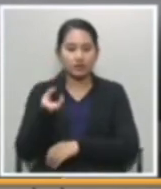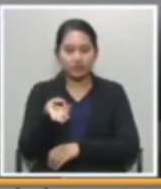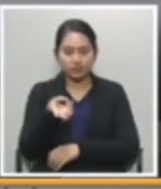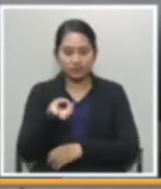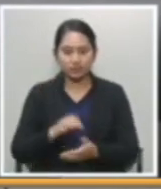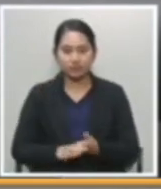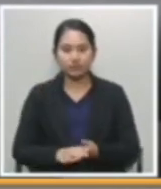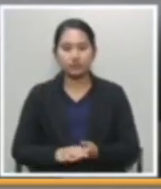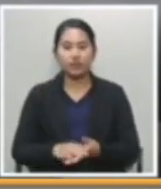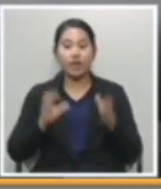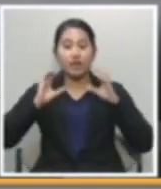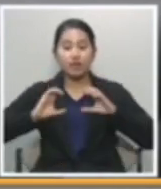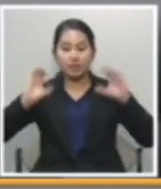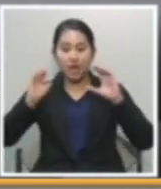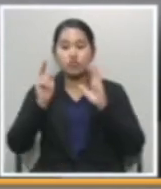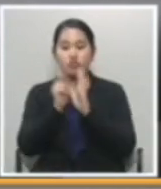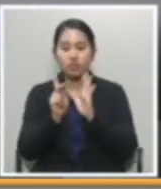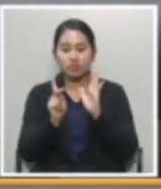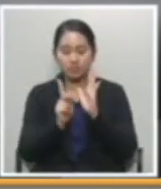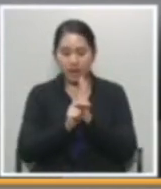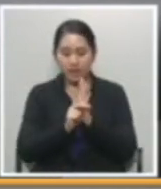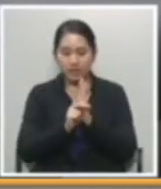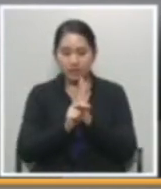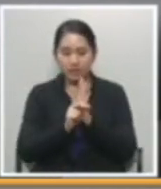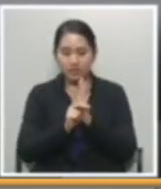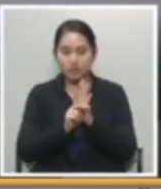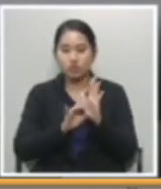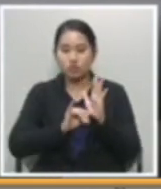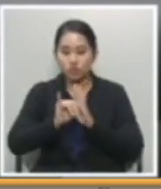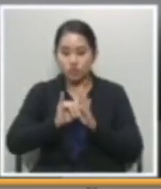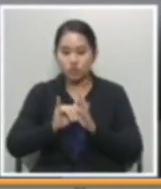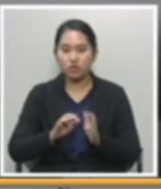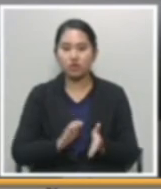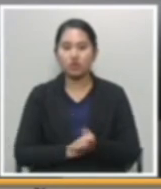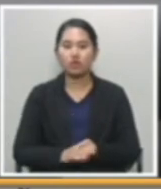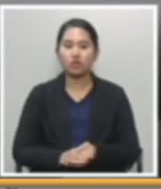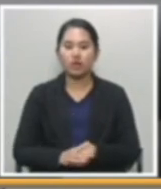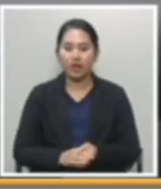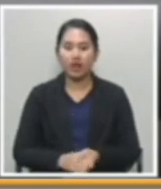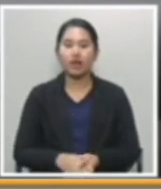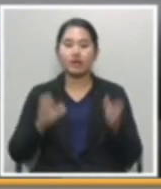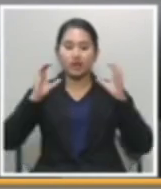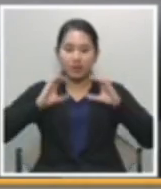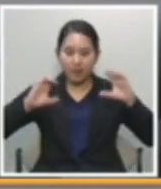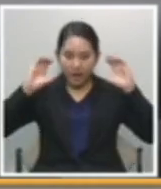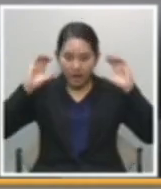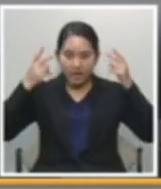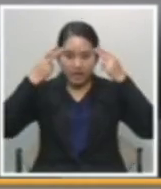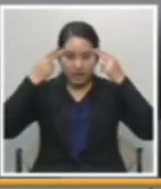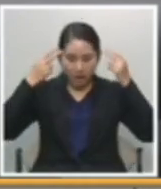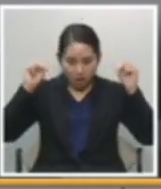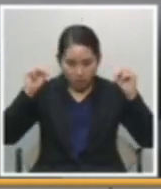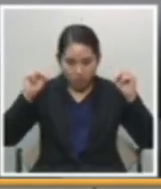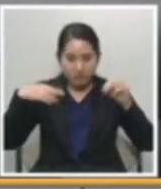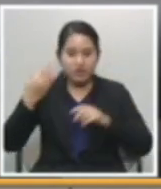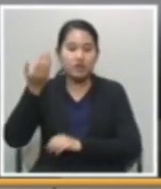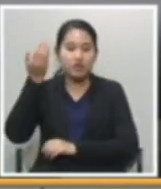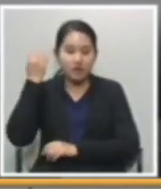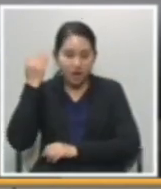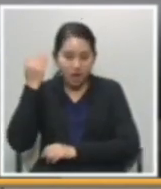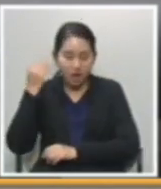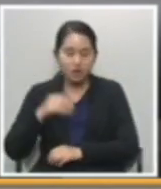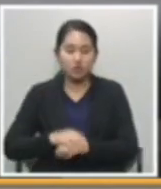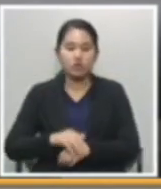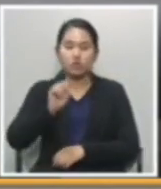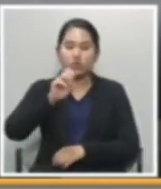ำหรับรัฐบาลที่ชอบด้วยกฎหมายนะครับไม่ว่าจะเป็นรัฐบาลท่านสุรยุทธ์ก็ดีท่านสมัครนะครับท่านสมชายท่